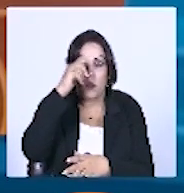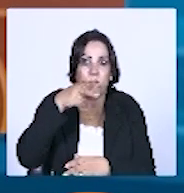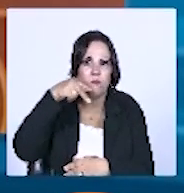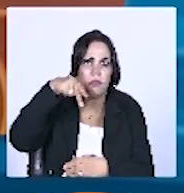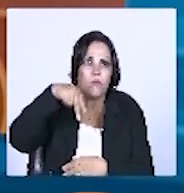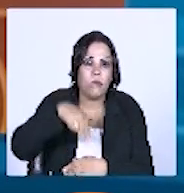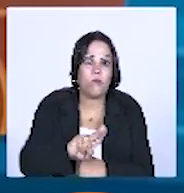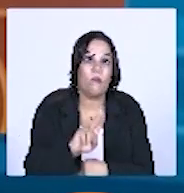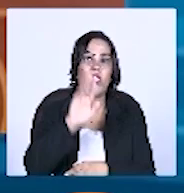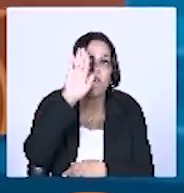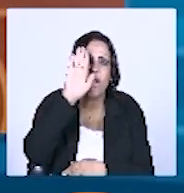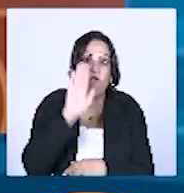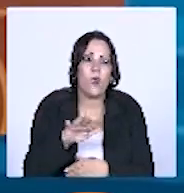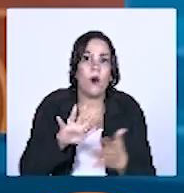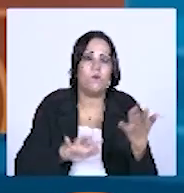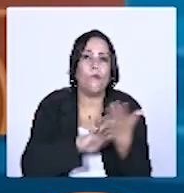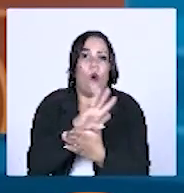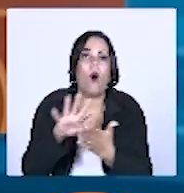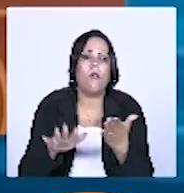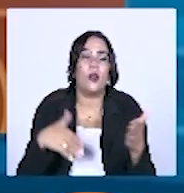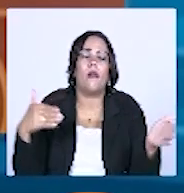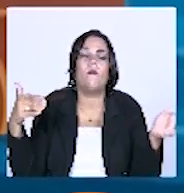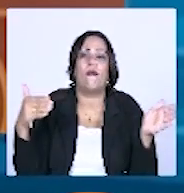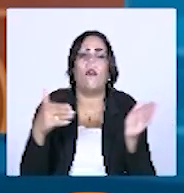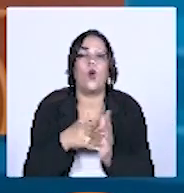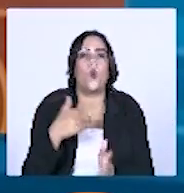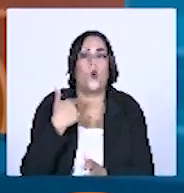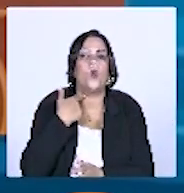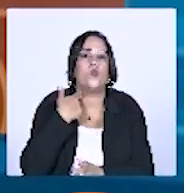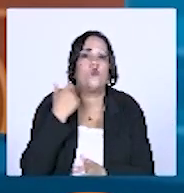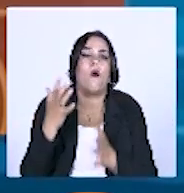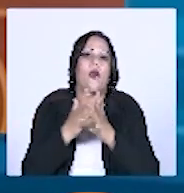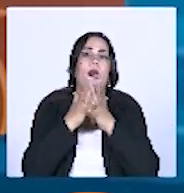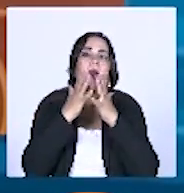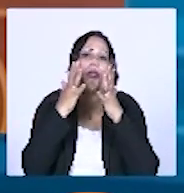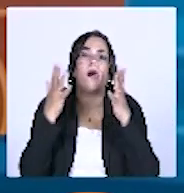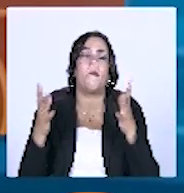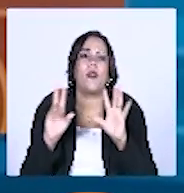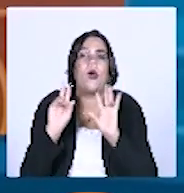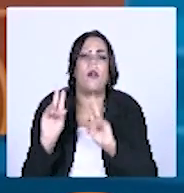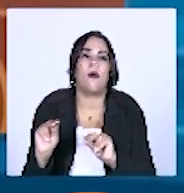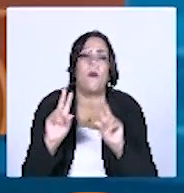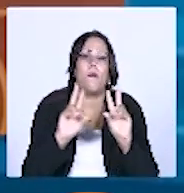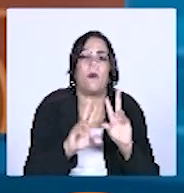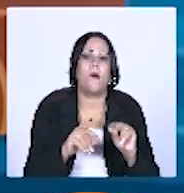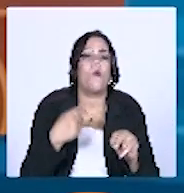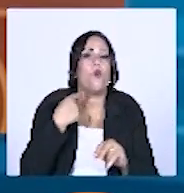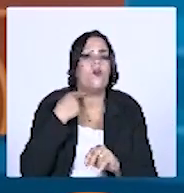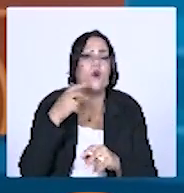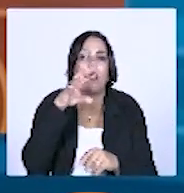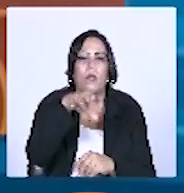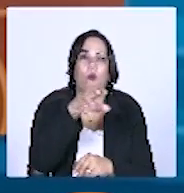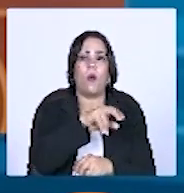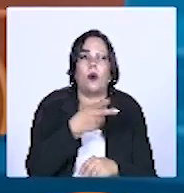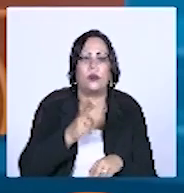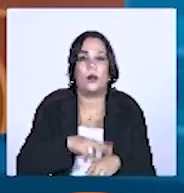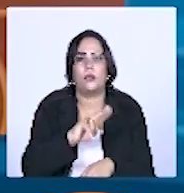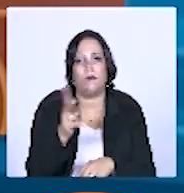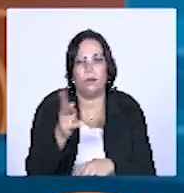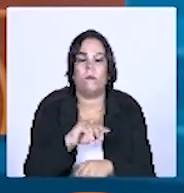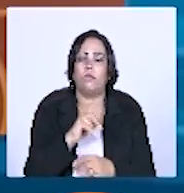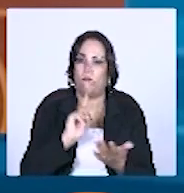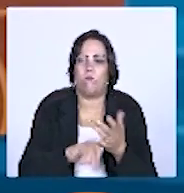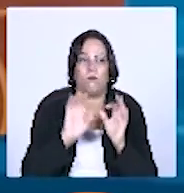مغامرات فيها كانت يعني ستدفع ثمنا باهظا مثلما دفعت دول اخرى